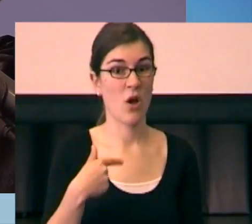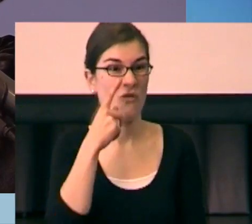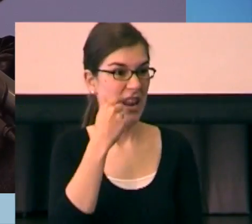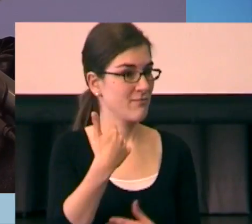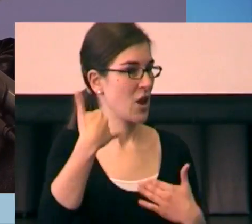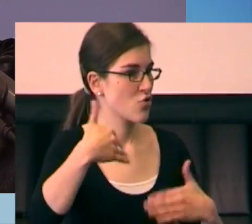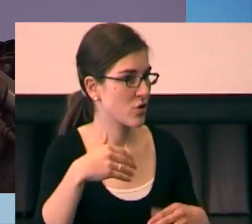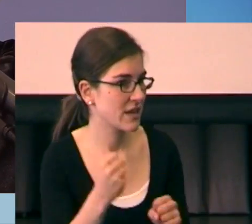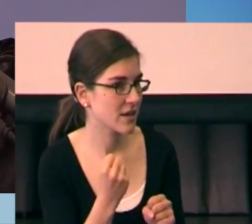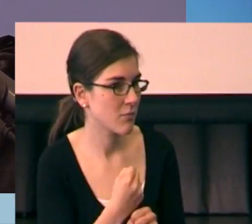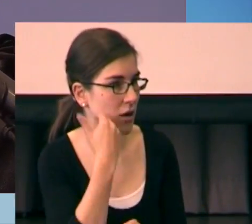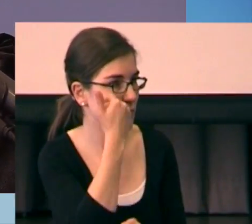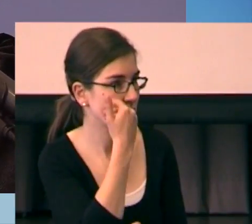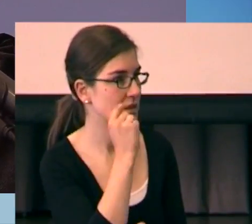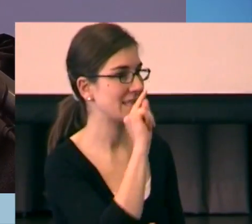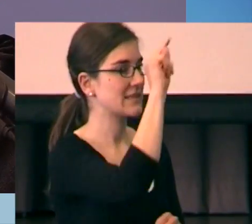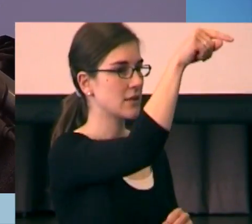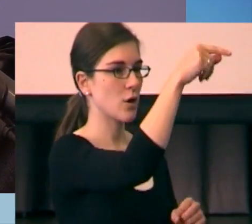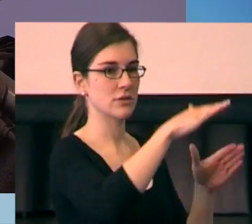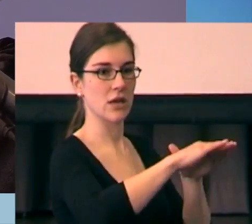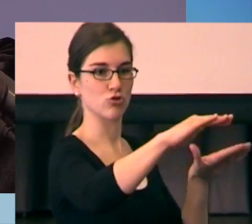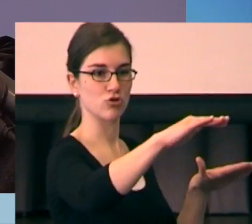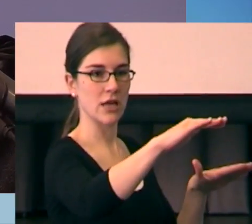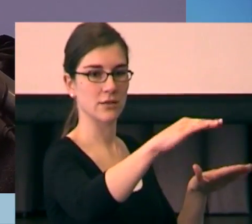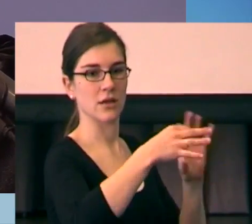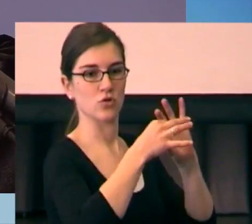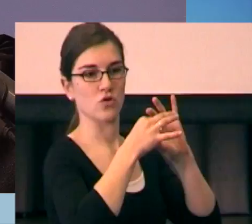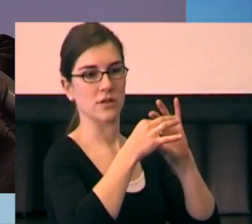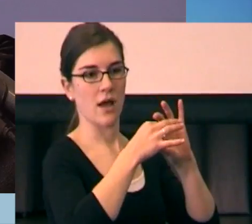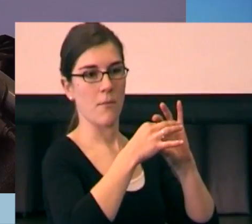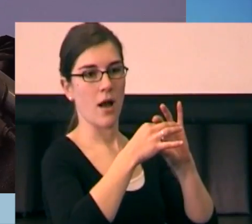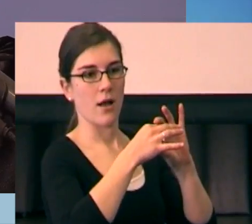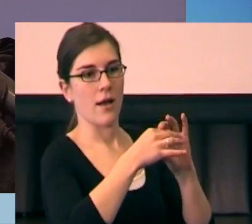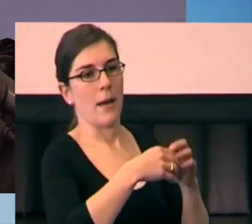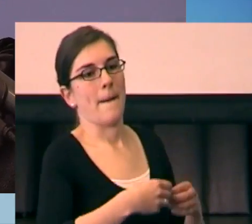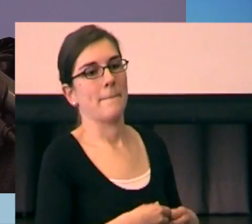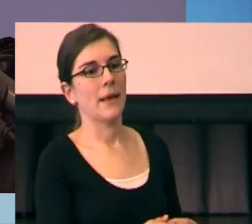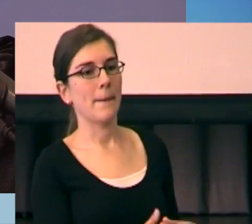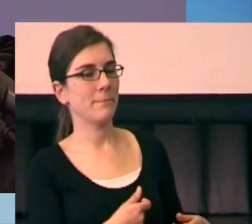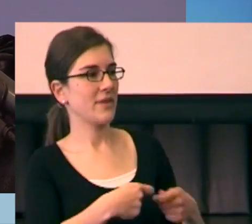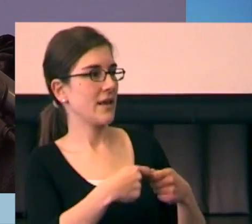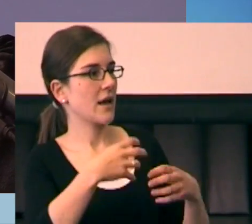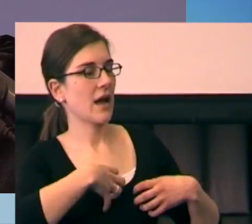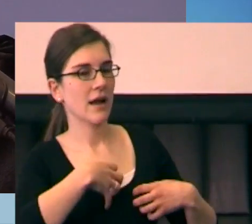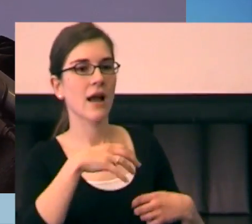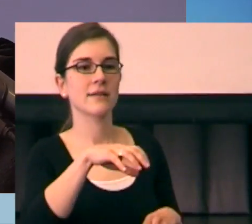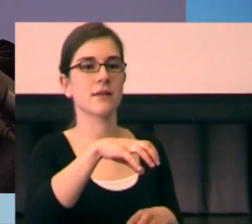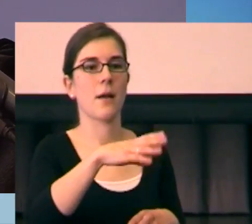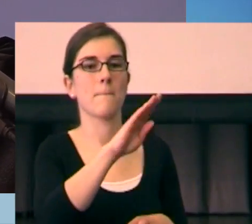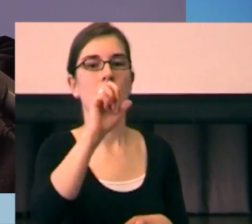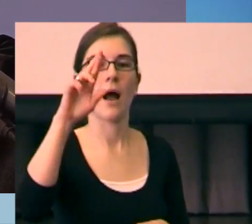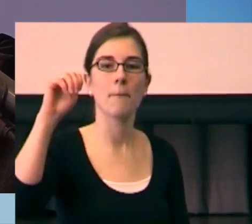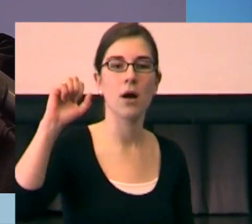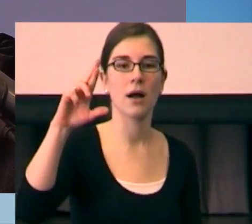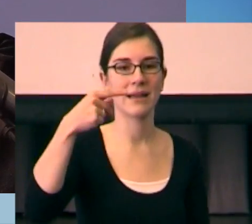haben, beim Hinausgehen auch den Stand unserer heutigen Patenschaftskrankenkasse, der Barmer GEK, zu besuchen